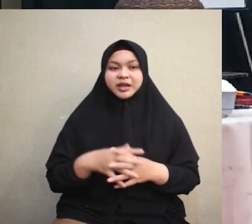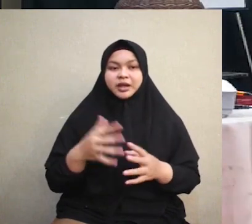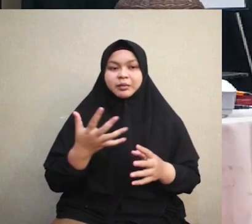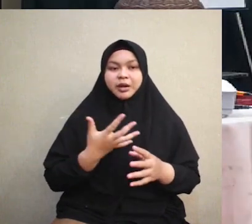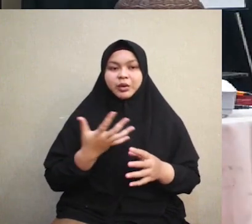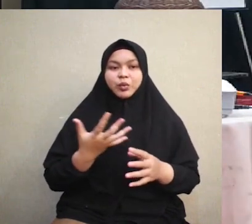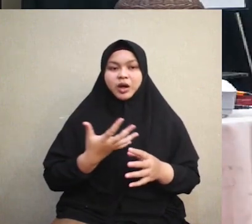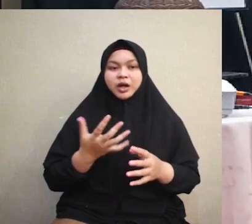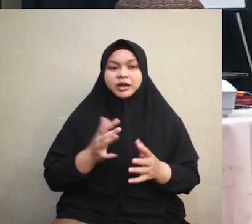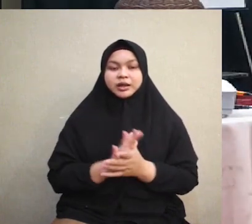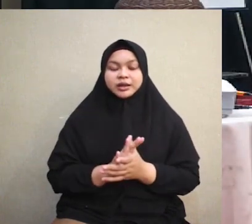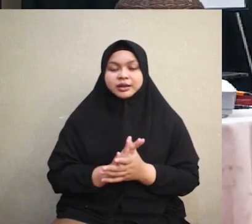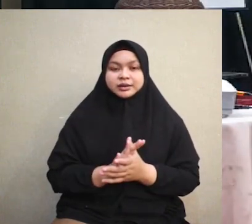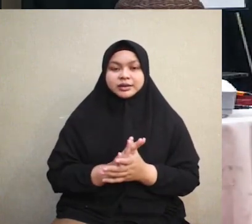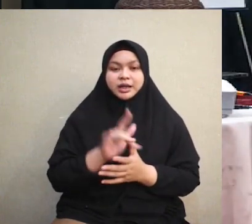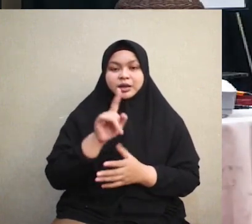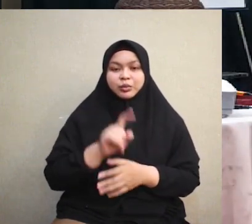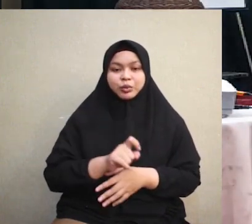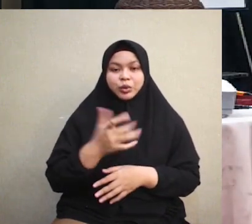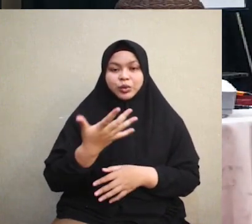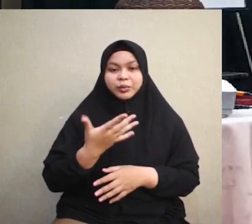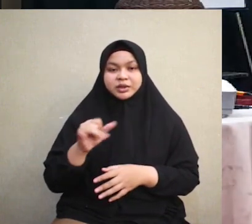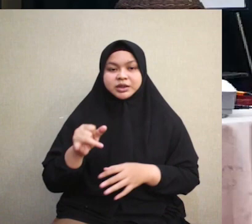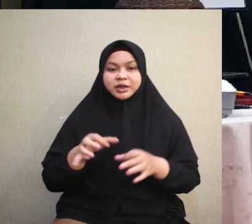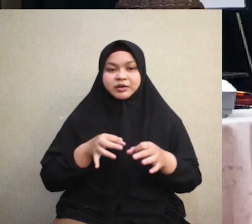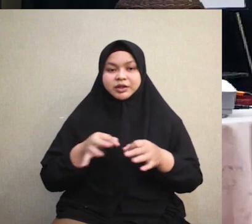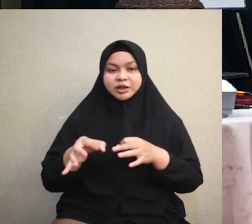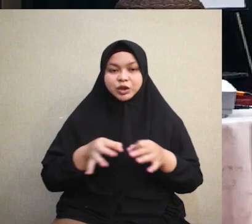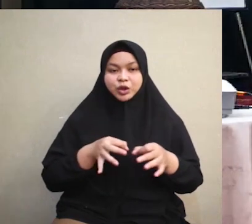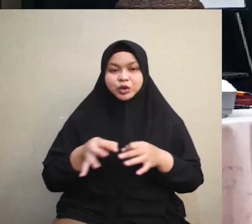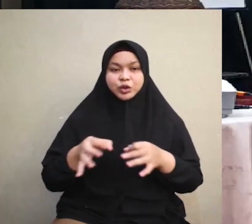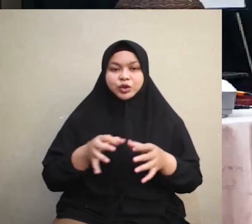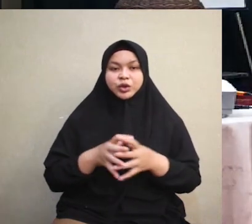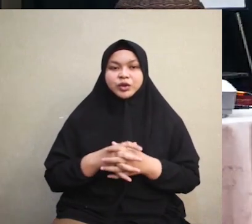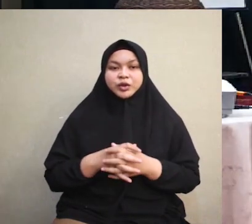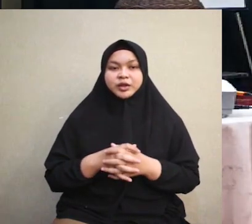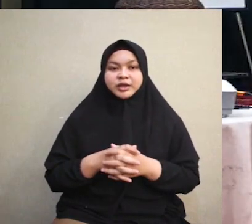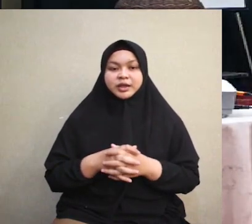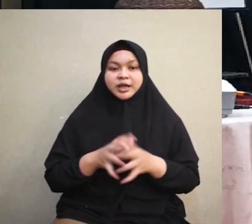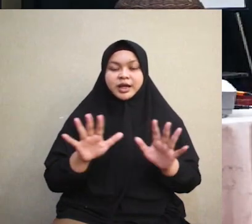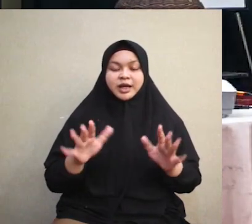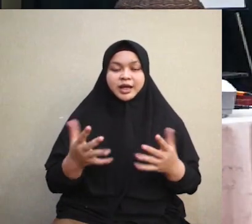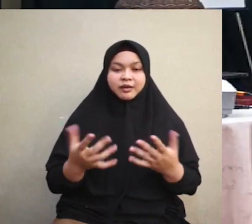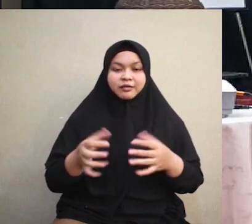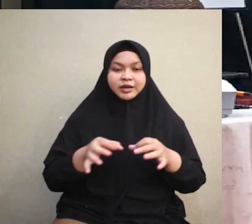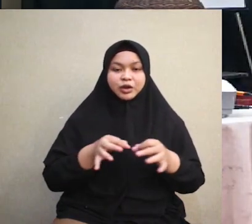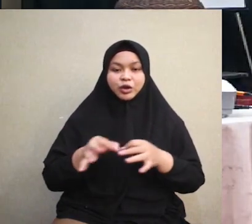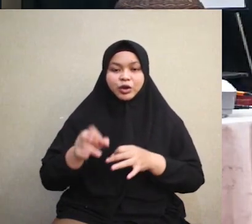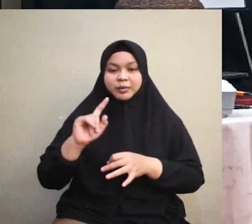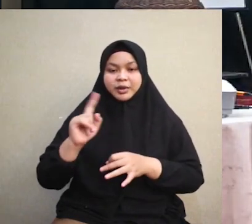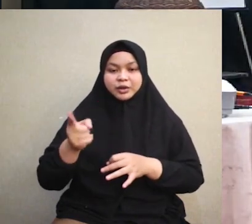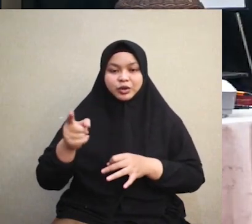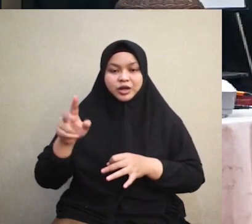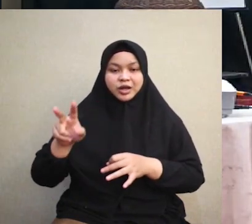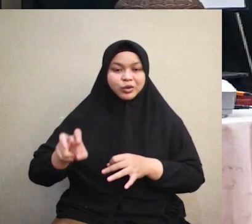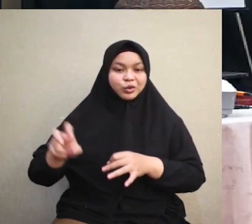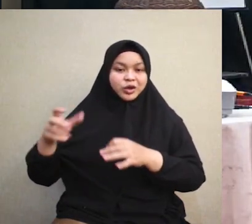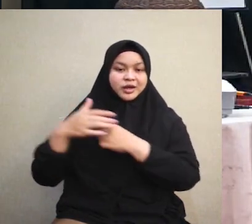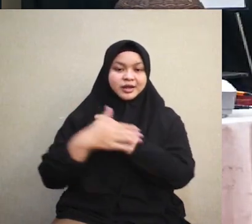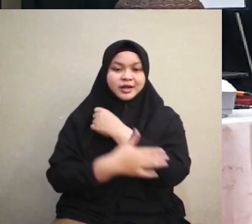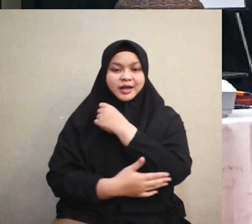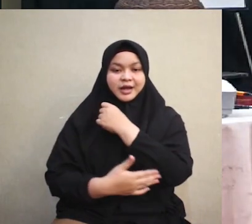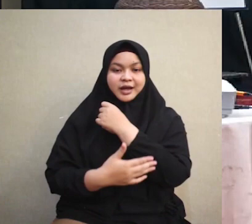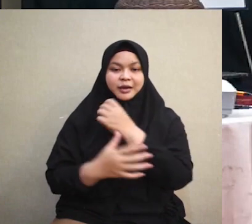dan kayaknya butuh yang menjadi fasilitator kan fasilitatornya mestinya negara ini ya karena